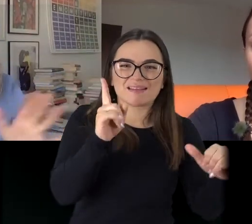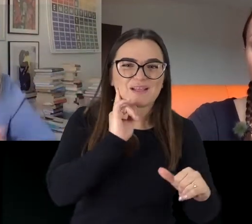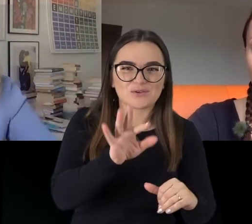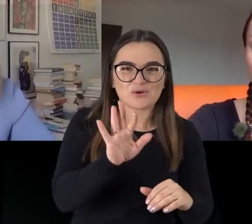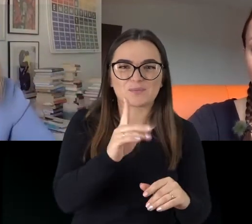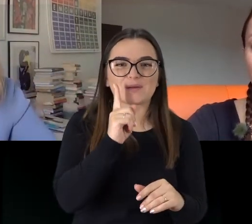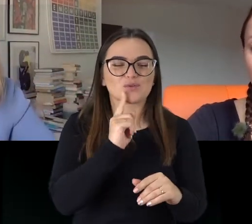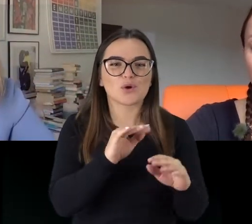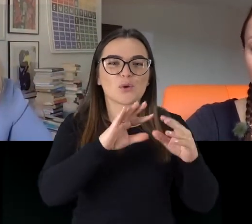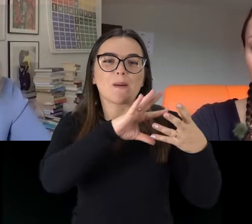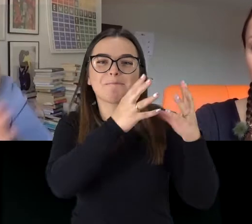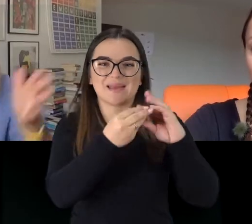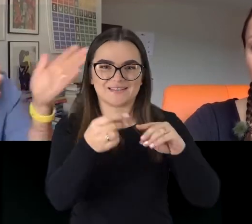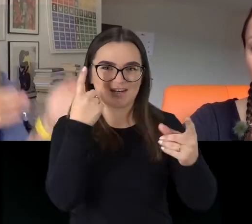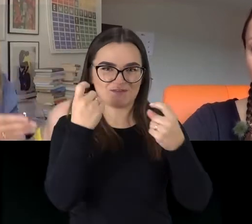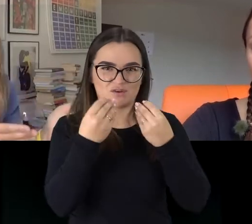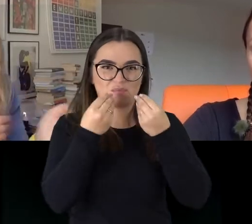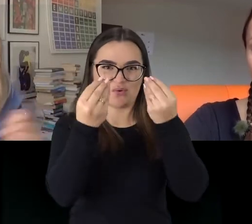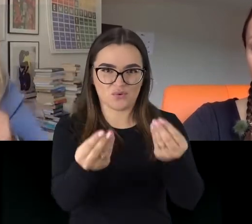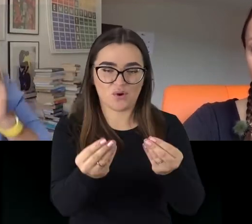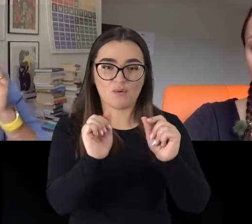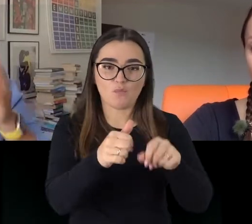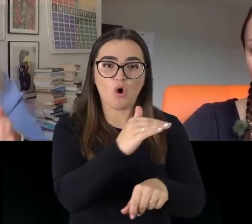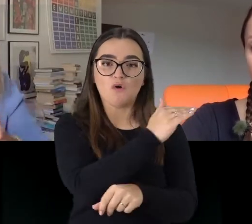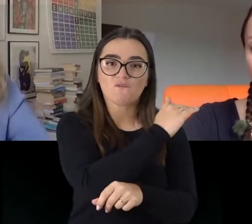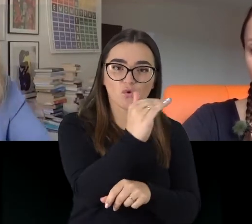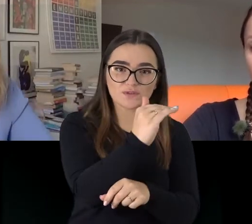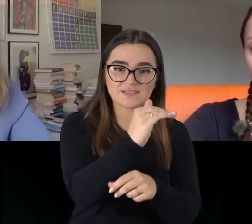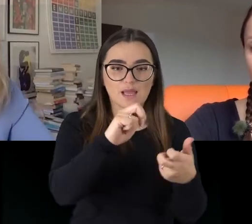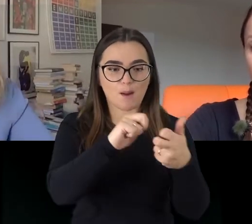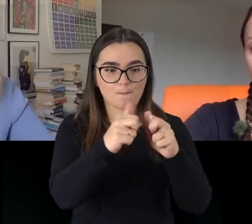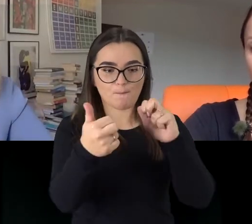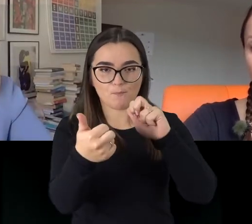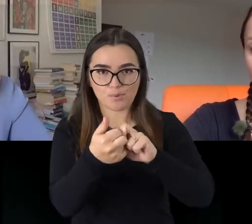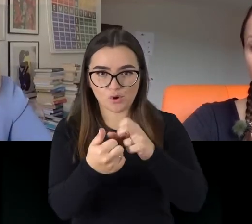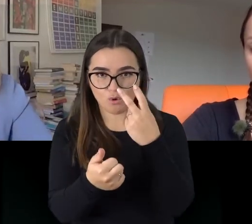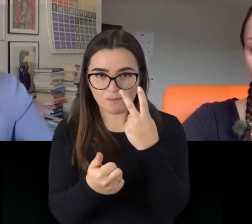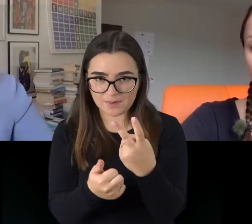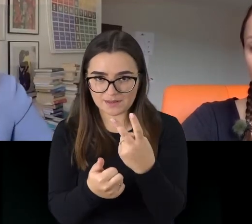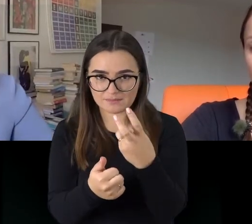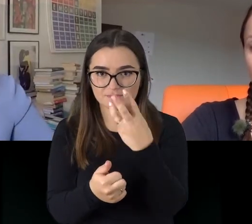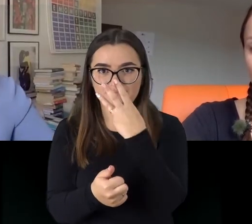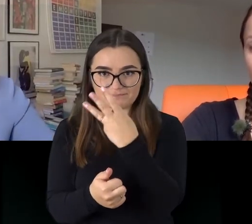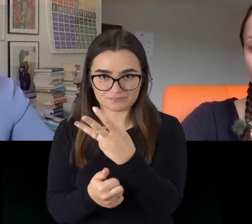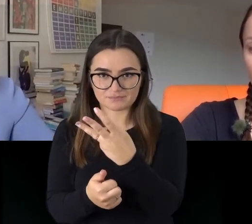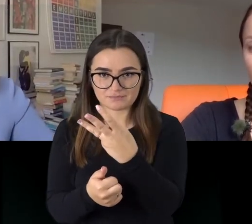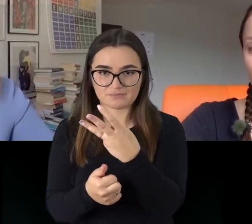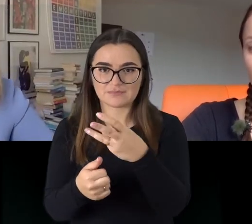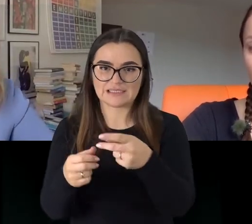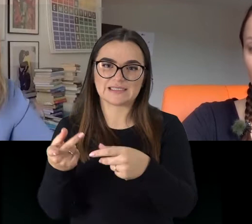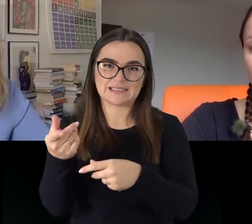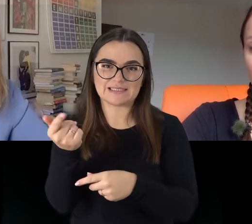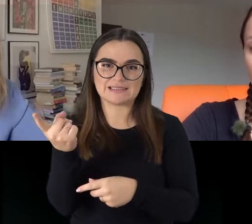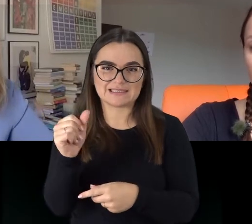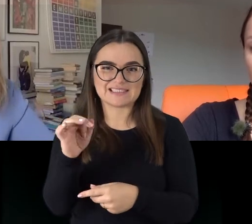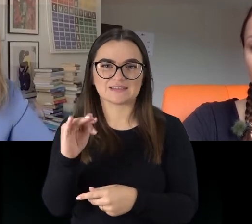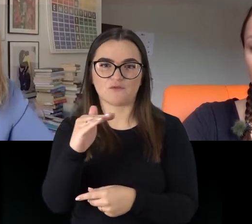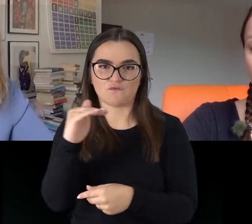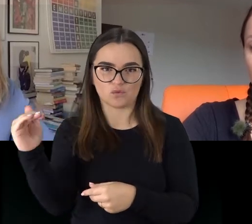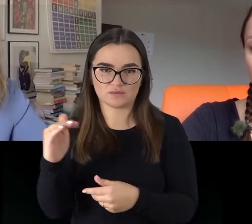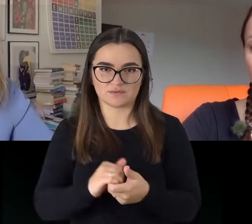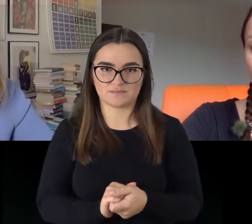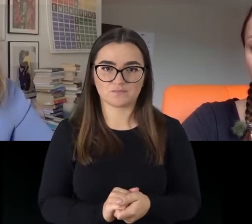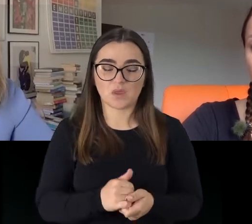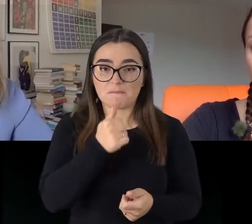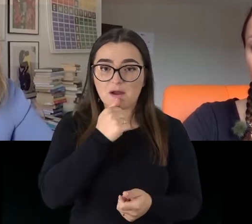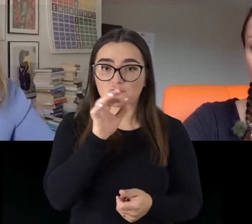tokį vaizdą pateikti, ar ne, kad gali būti funkcinė, probleminė ir gali būti savo dar probleminė šeima, vadintųsi tokia